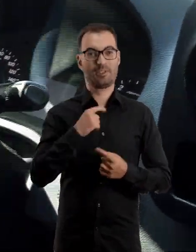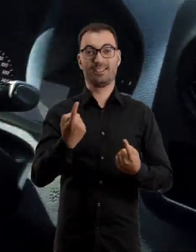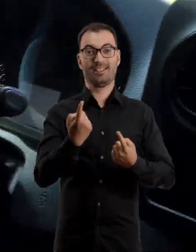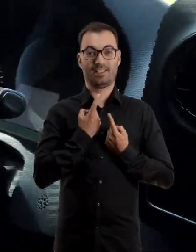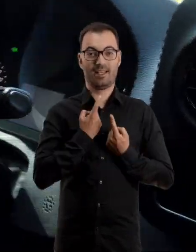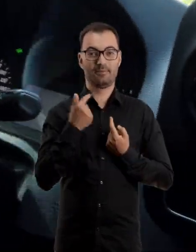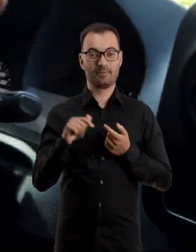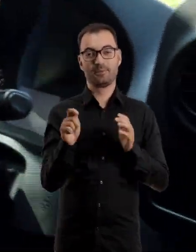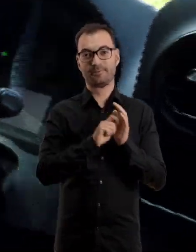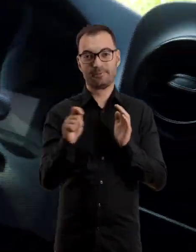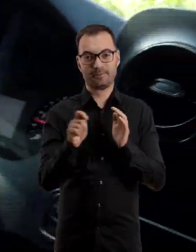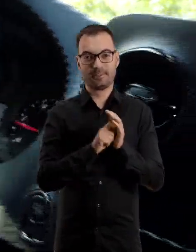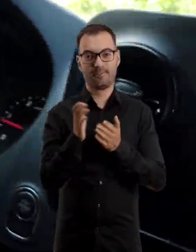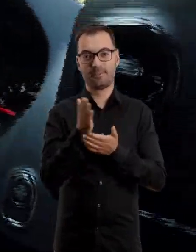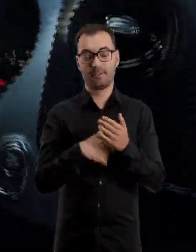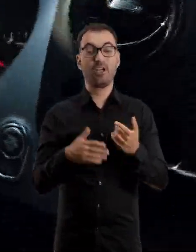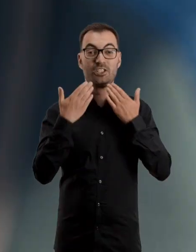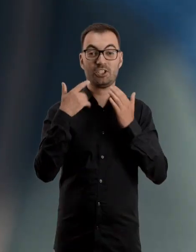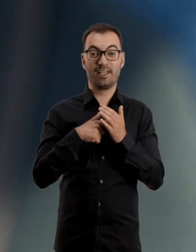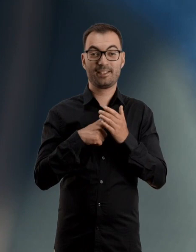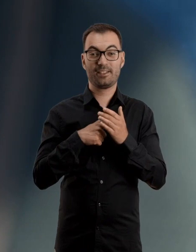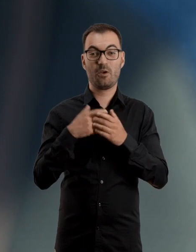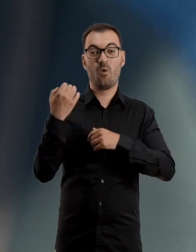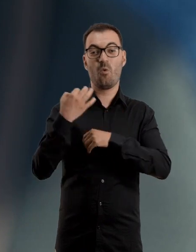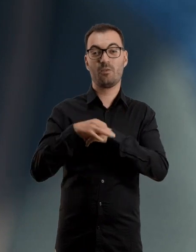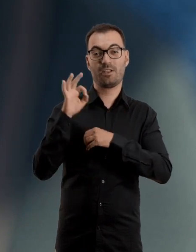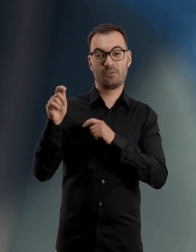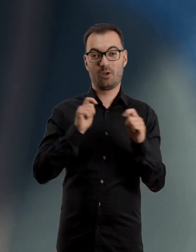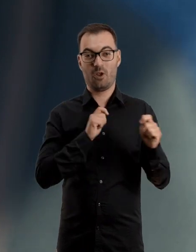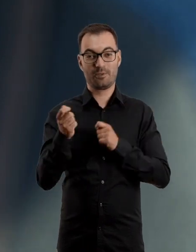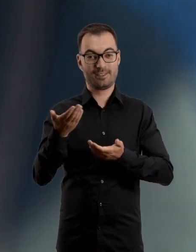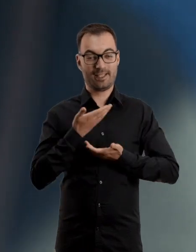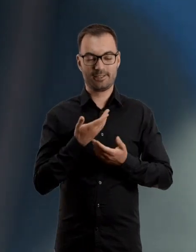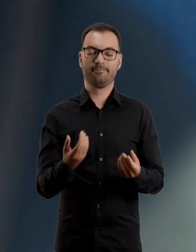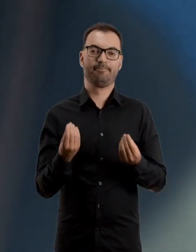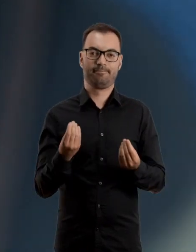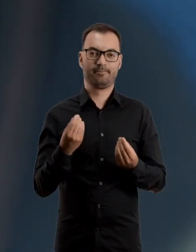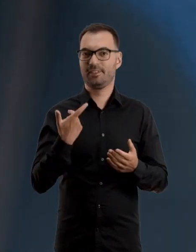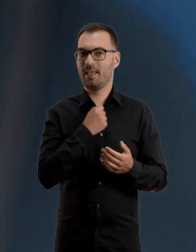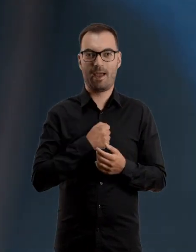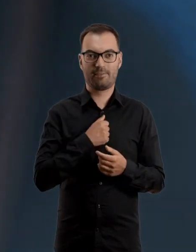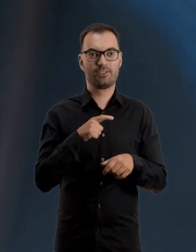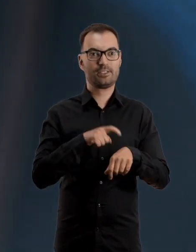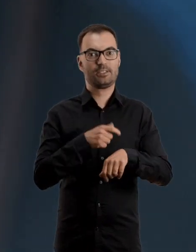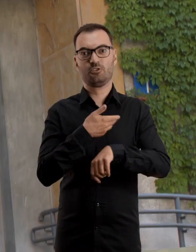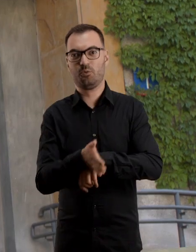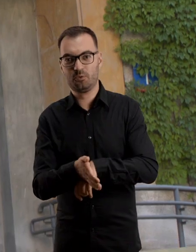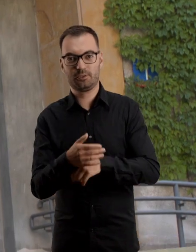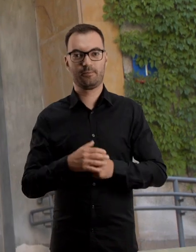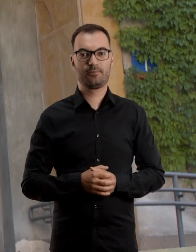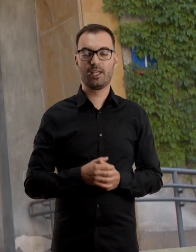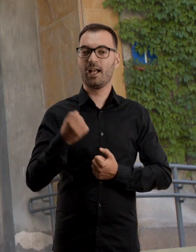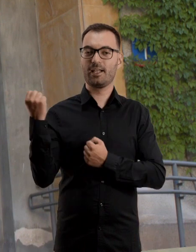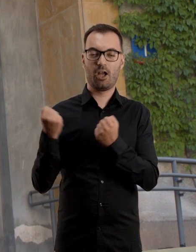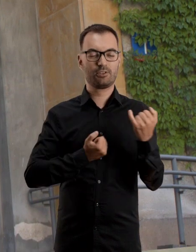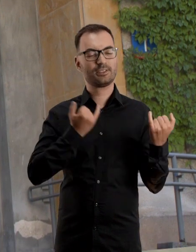docierania na wydział na własną rękę. Dzięki transportowi uniwersyteckiemu nie martwię się o to, czy dotrę na zajęcia bez spóźnień.